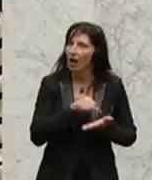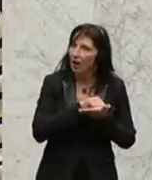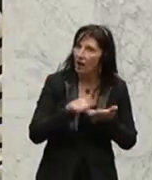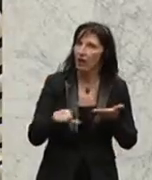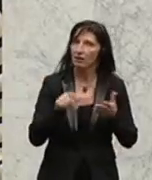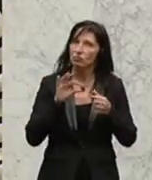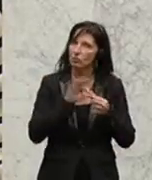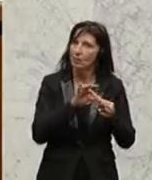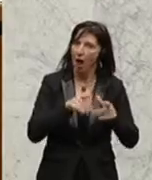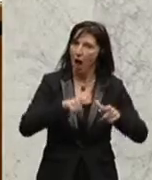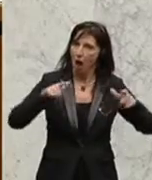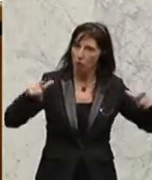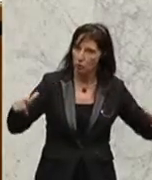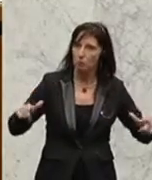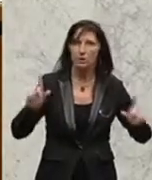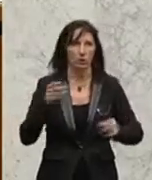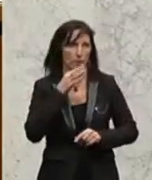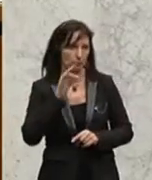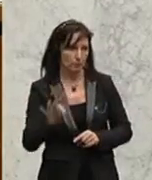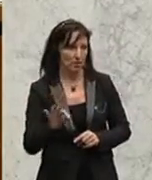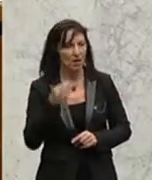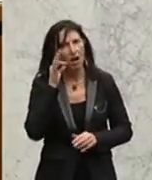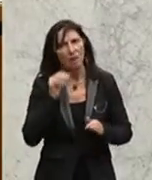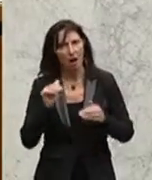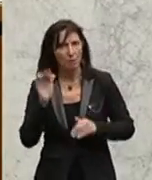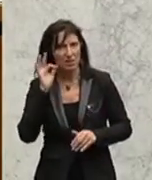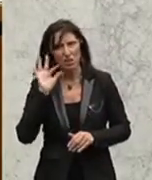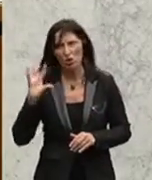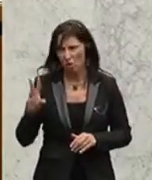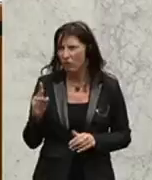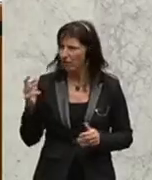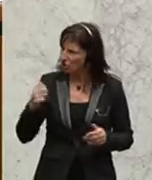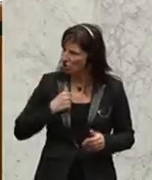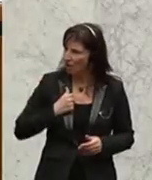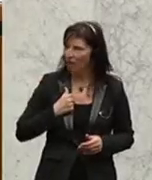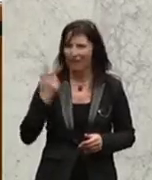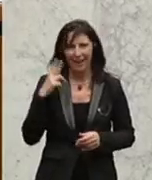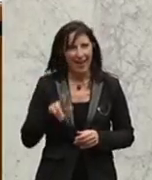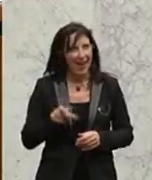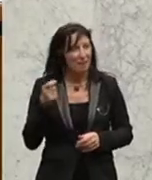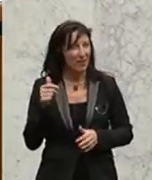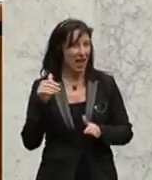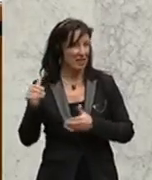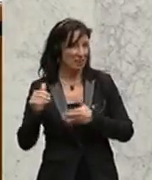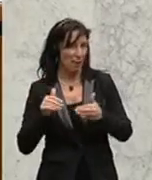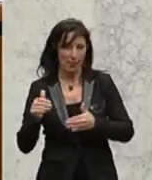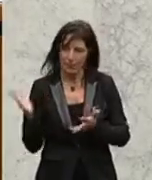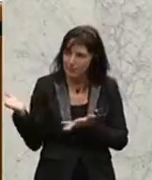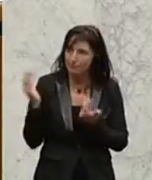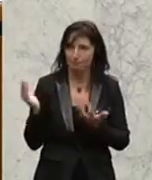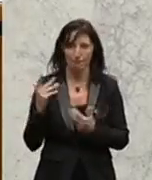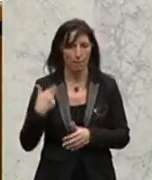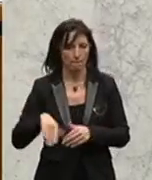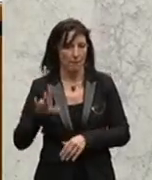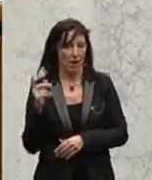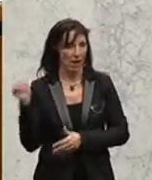Ausbau. Da wäre es natürlich schön, Frau Ministerin, wenn es Ihnen gelingen würde, auch mit dem Herrn Finanzminister da mehr Geld